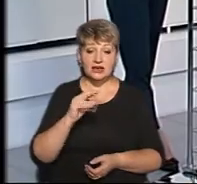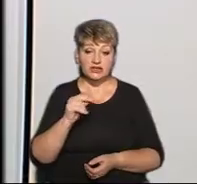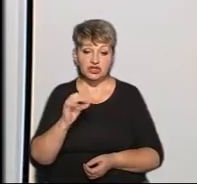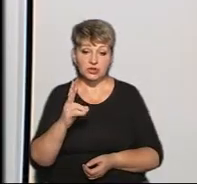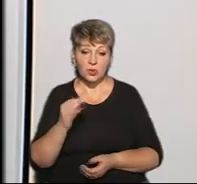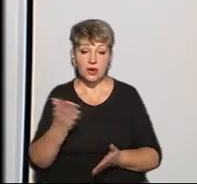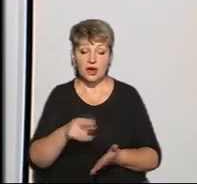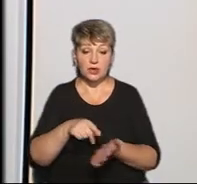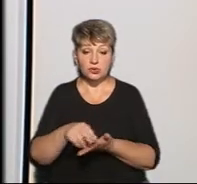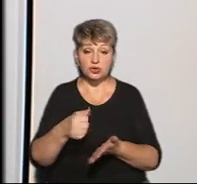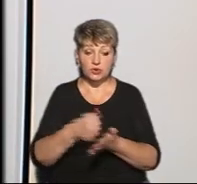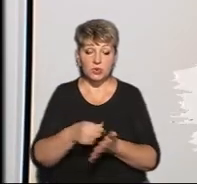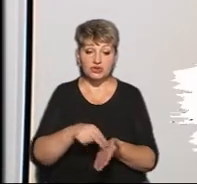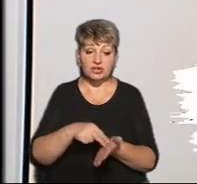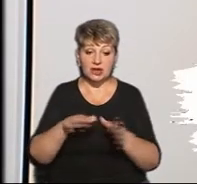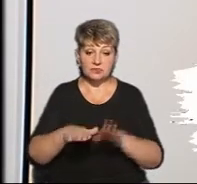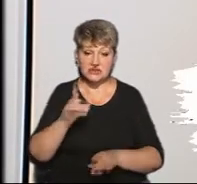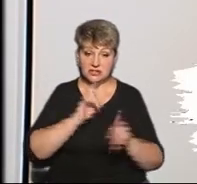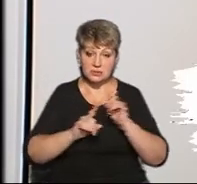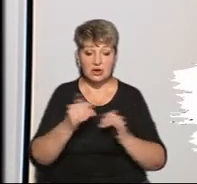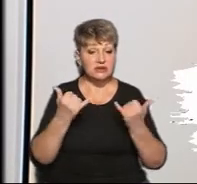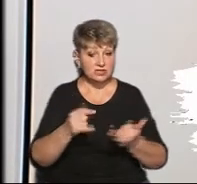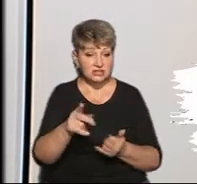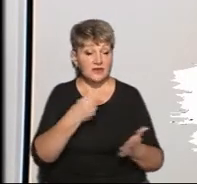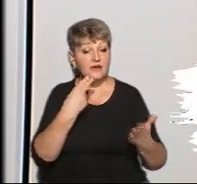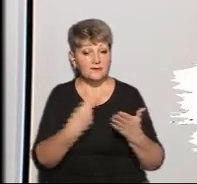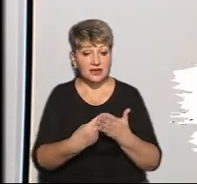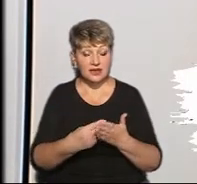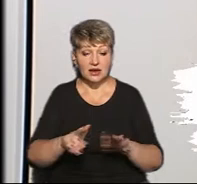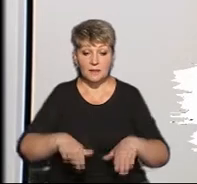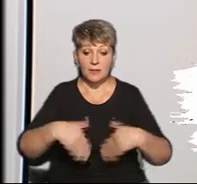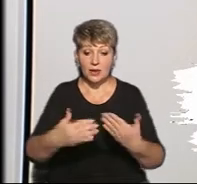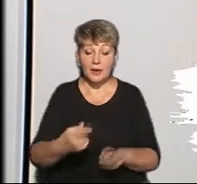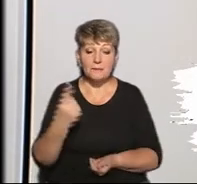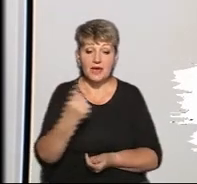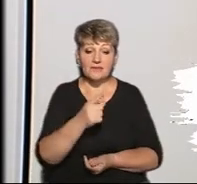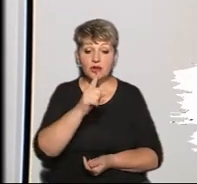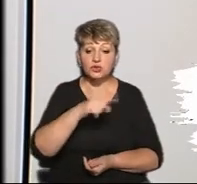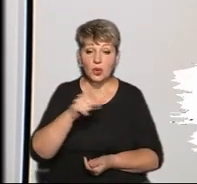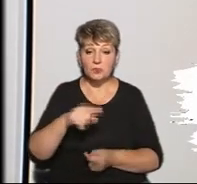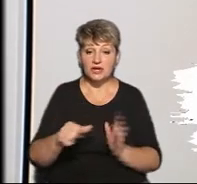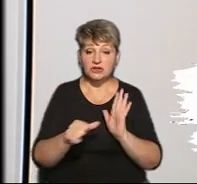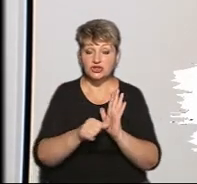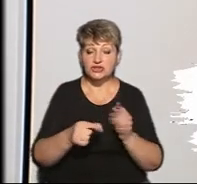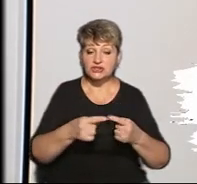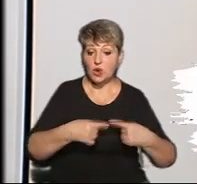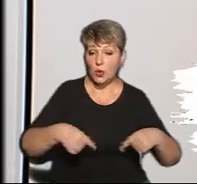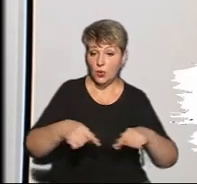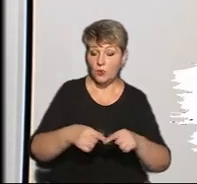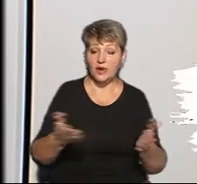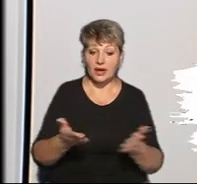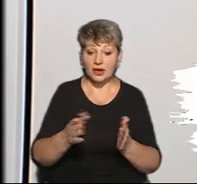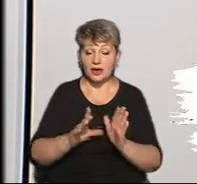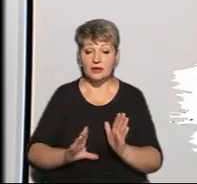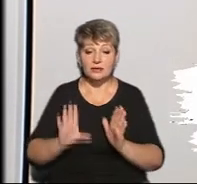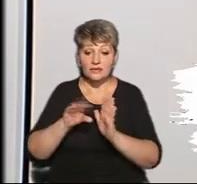ради. Тільки що ви бачили презентацію перших номерів з 6 округів, які